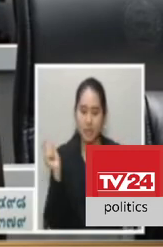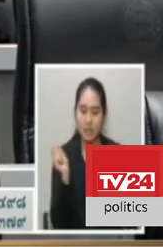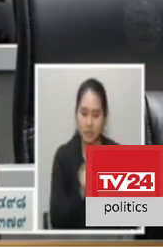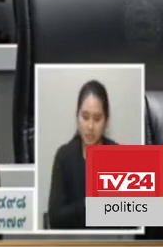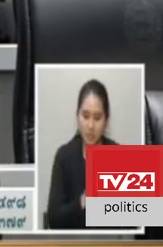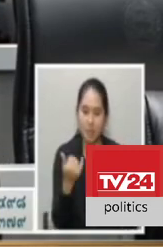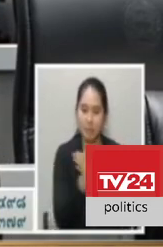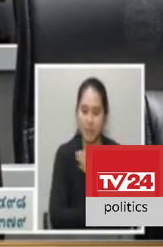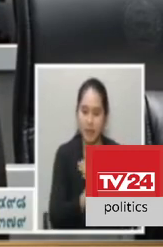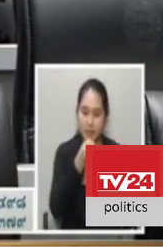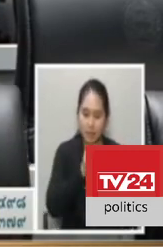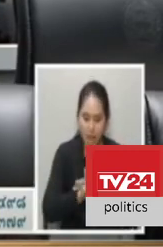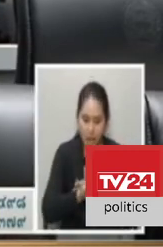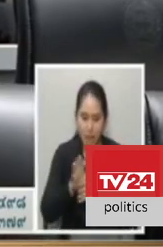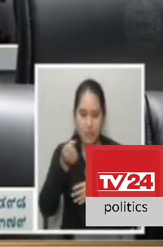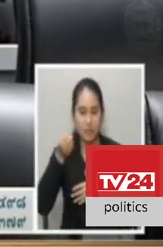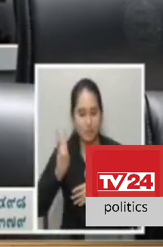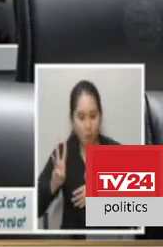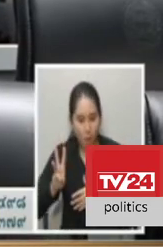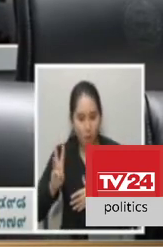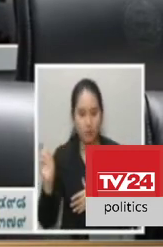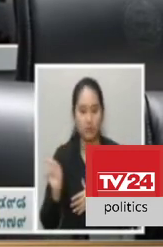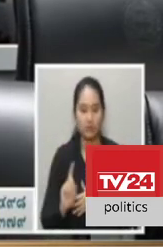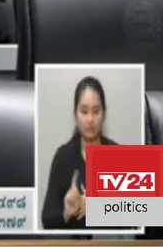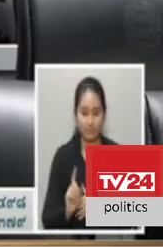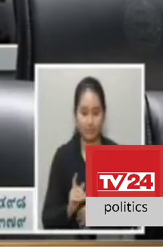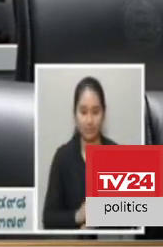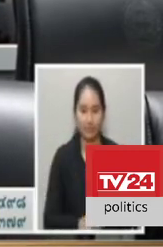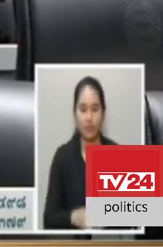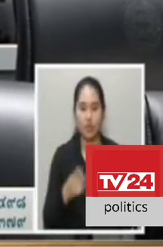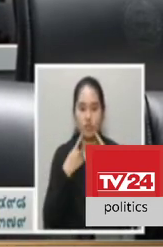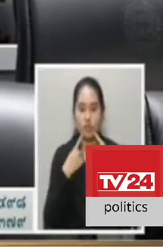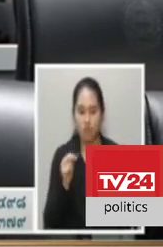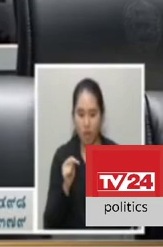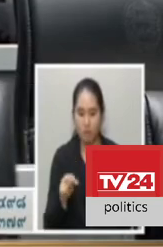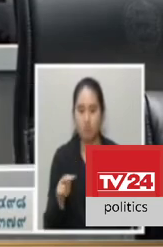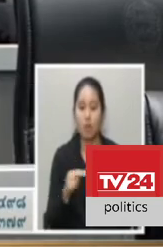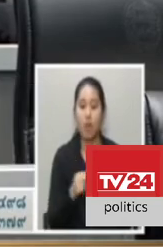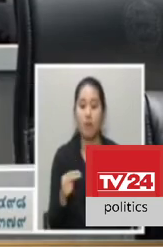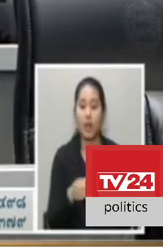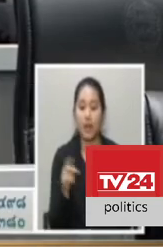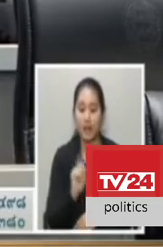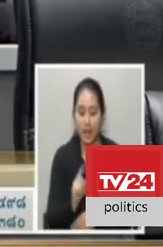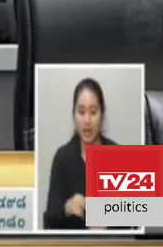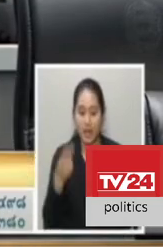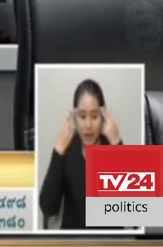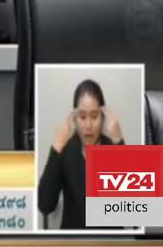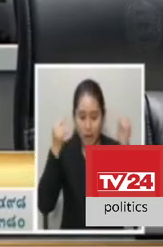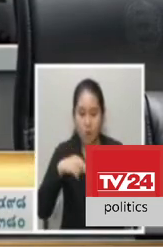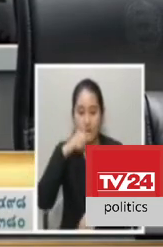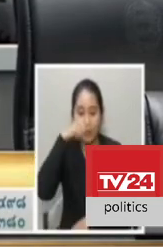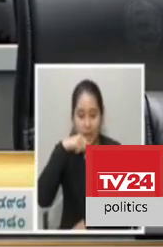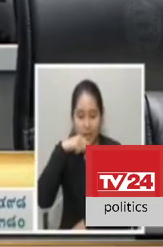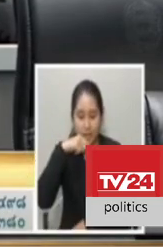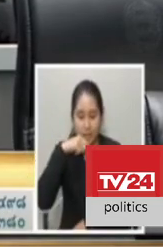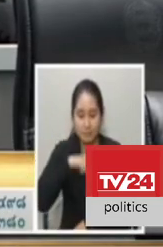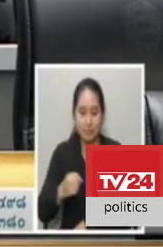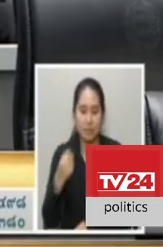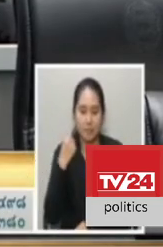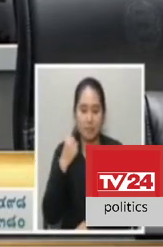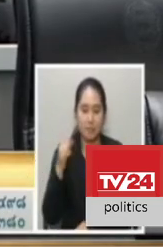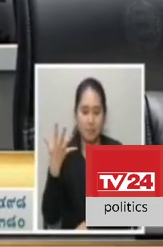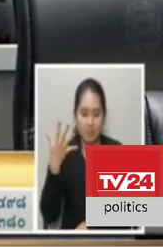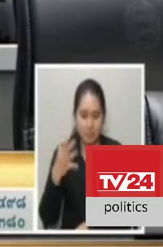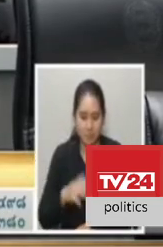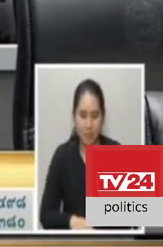ไรและคำตอบของท่านก็ยังเป็นการตอกย้ำให้เห็นว่านายกรัฐมนตรีของไทยไม่ได้มีศักยภาพในการที่จะ